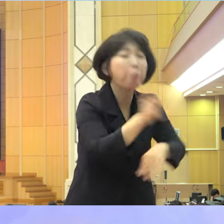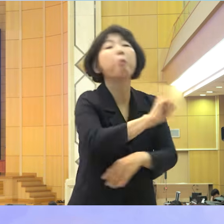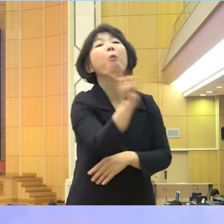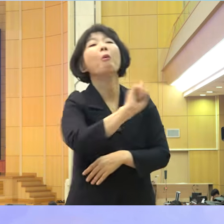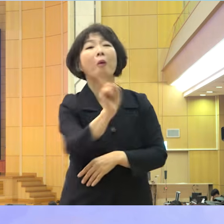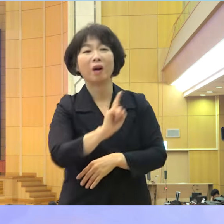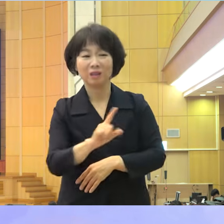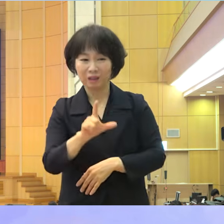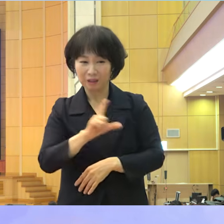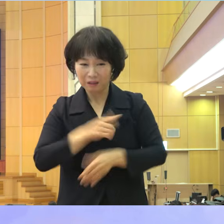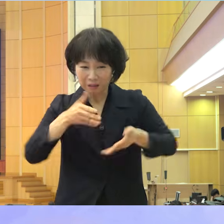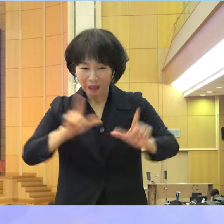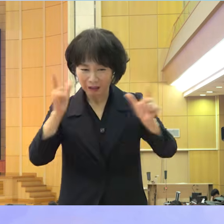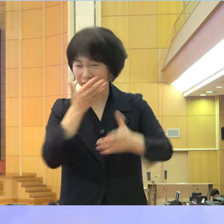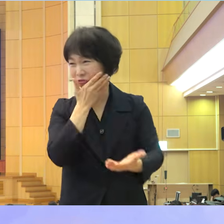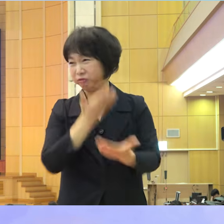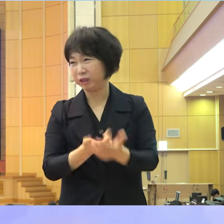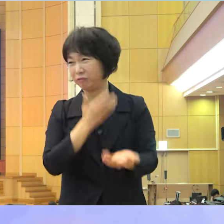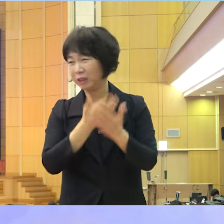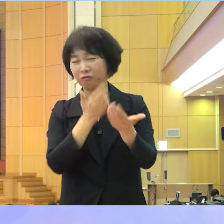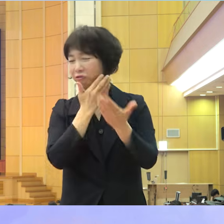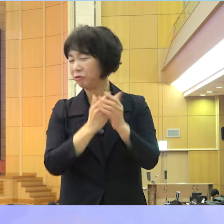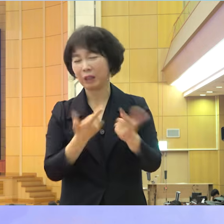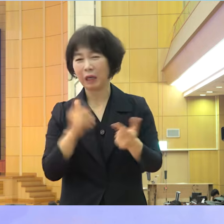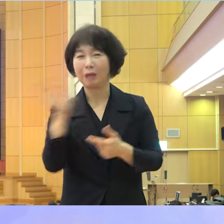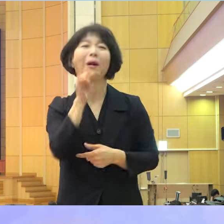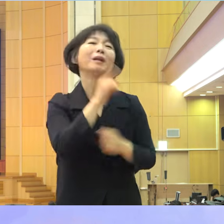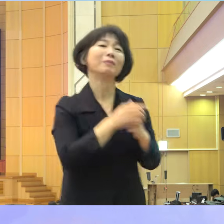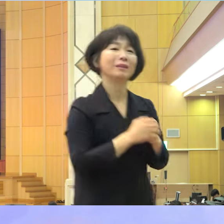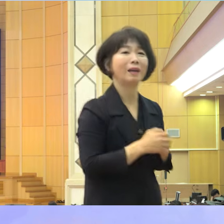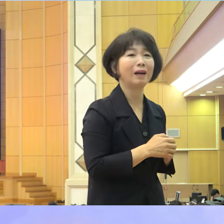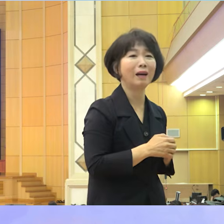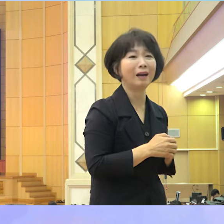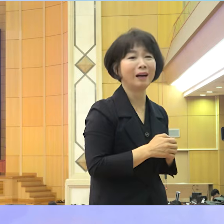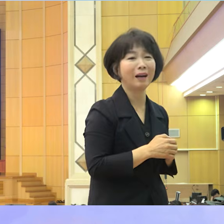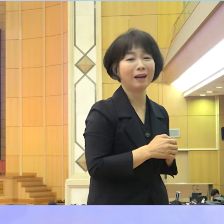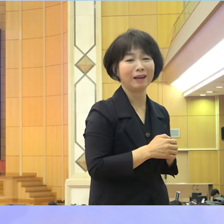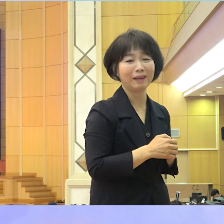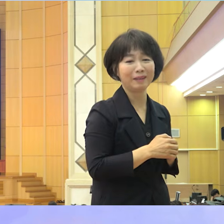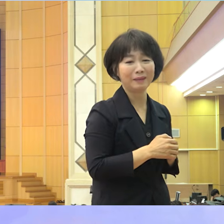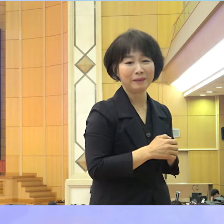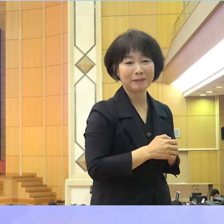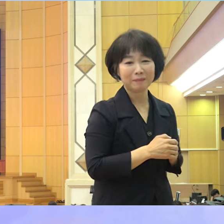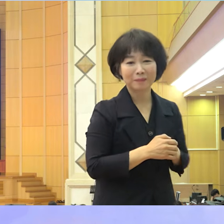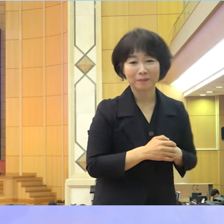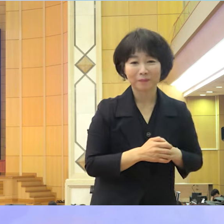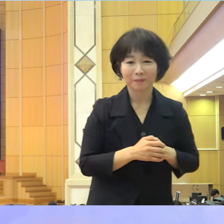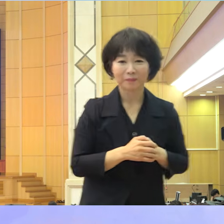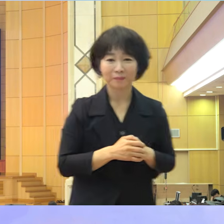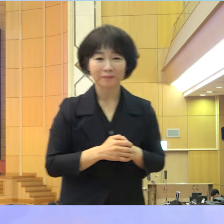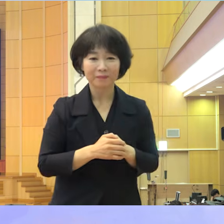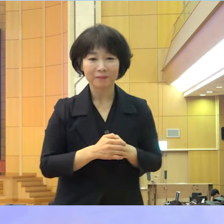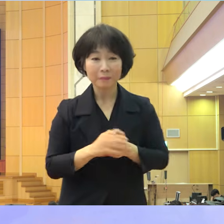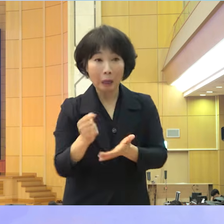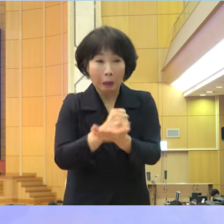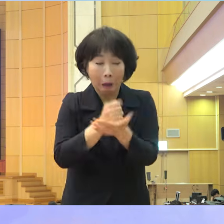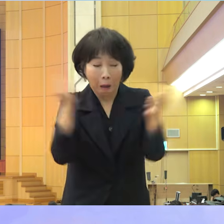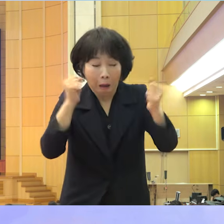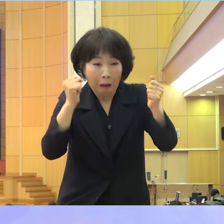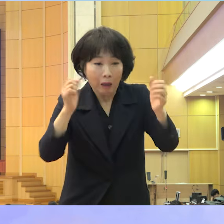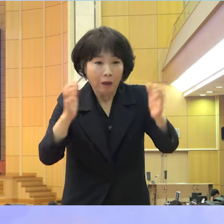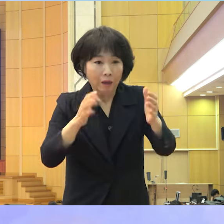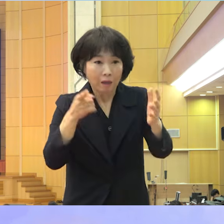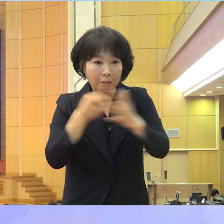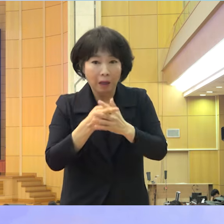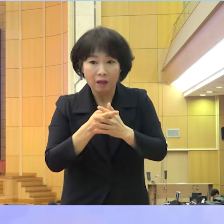사주팔자는 방금 김영삼 대통령과 농군하고 똑같은 사주가 돼도 대통령 되고